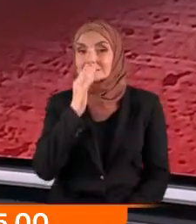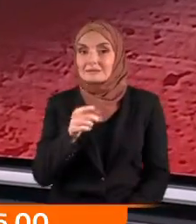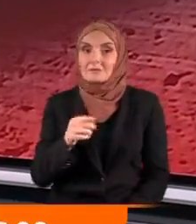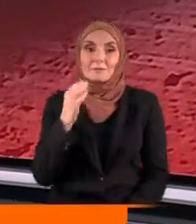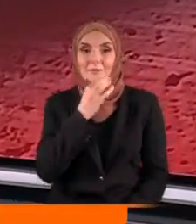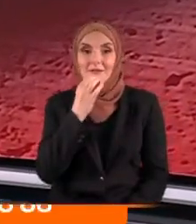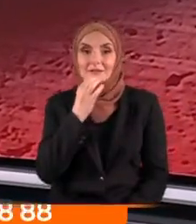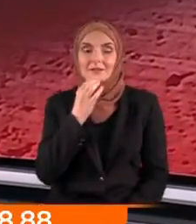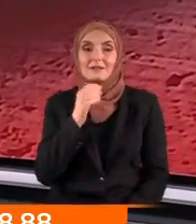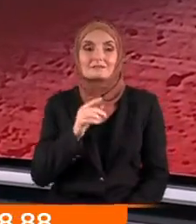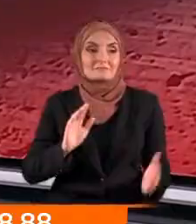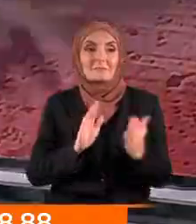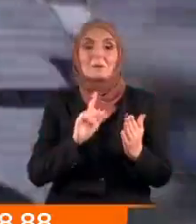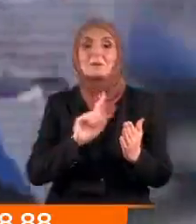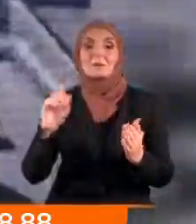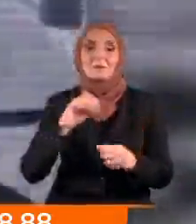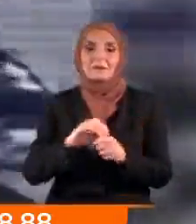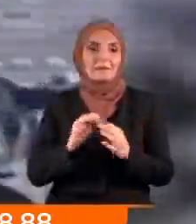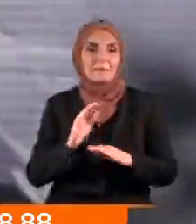yapılabileceğini araştırdı.